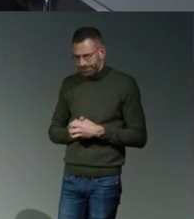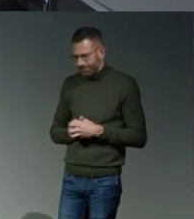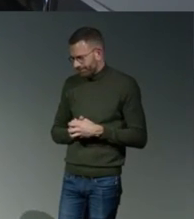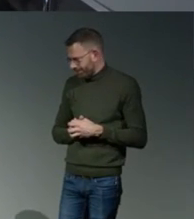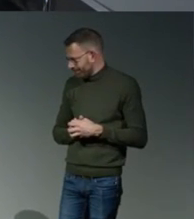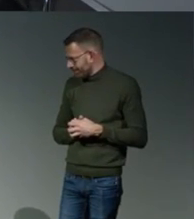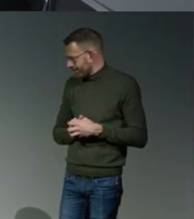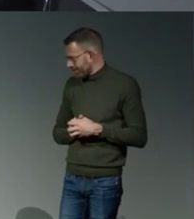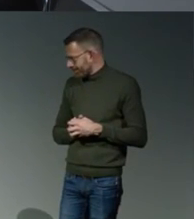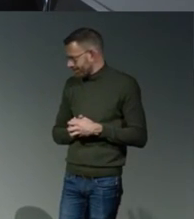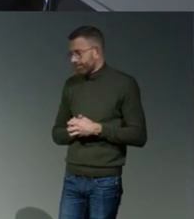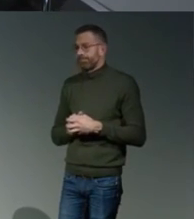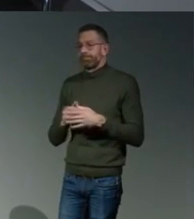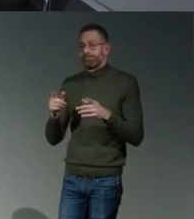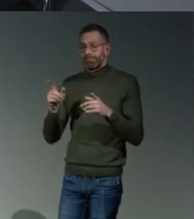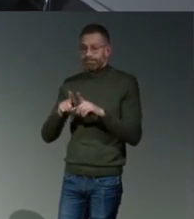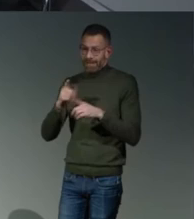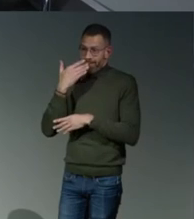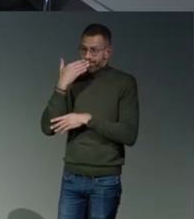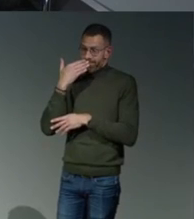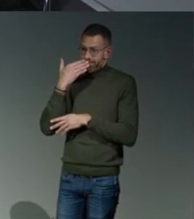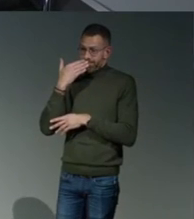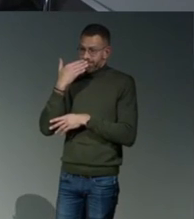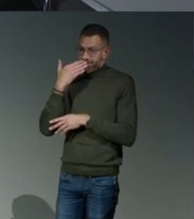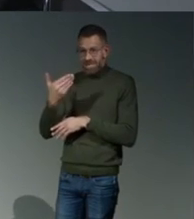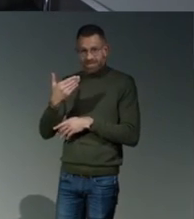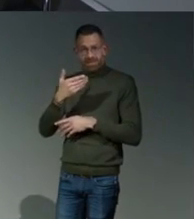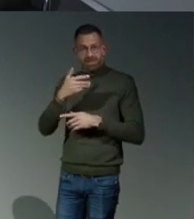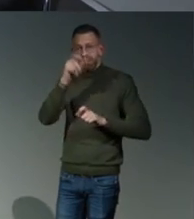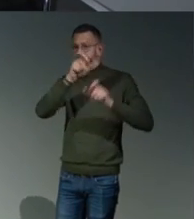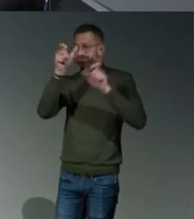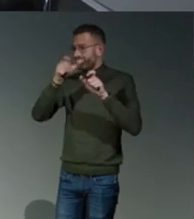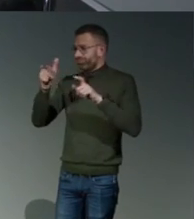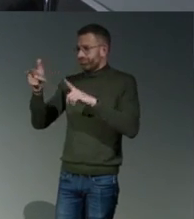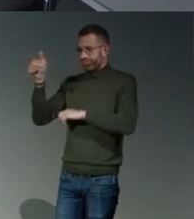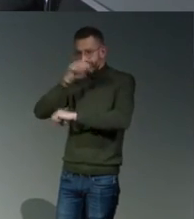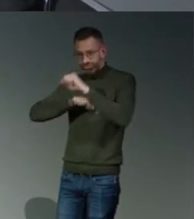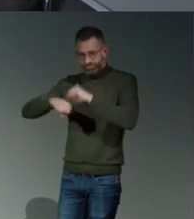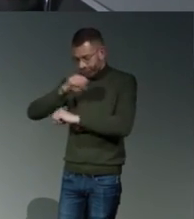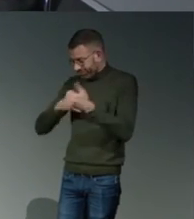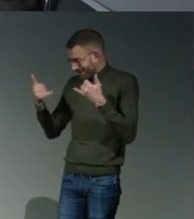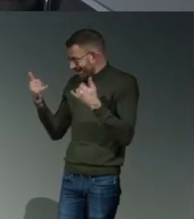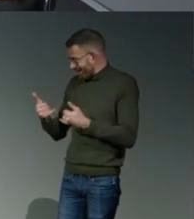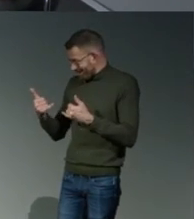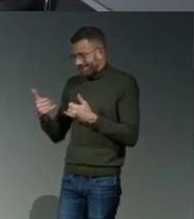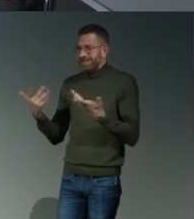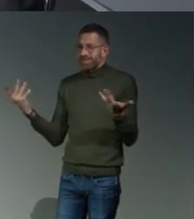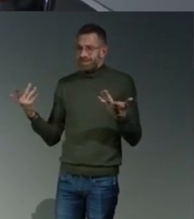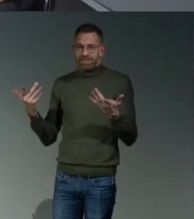de cette pièce. Je voulais remercier également toutes les personnes grâce à qui nous avons pu être entendus, et c'est également des